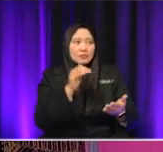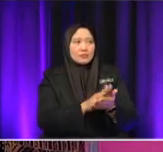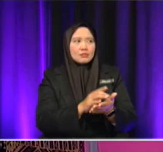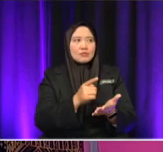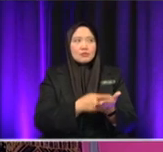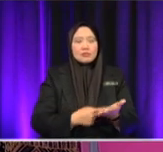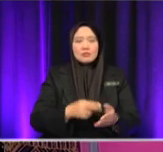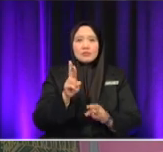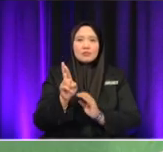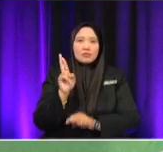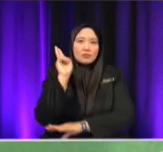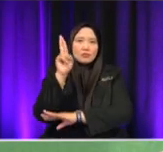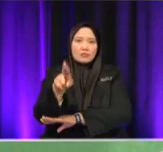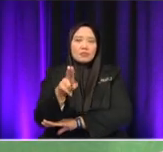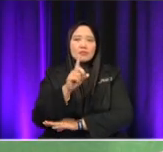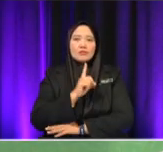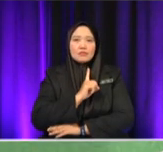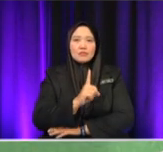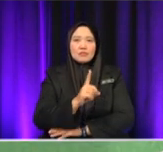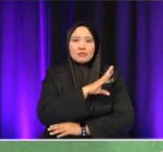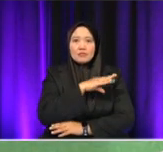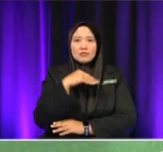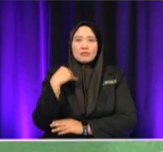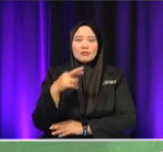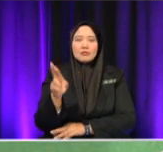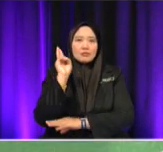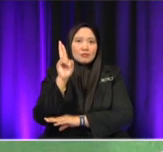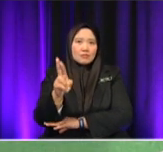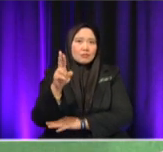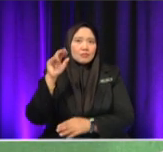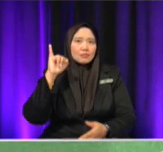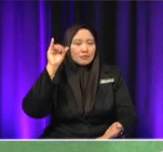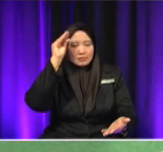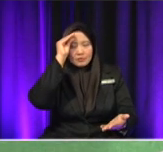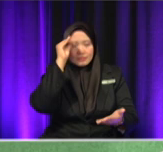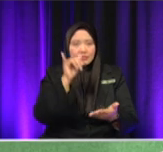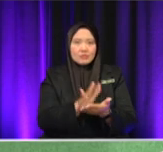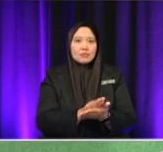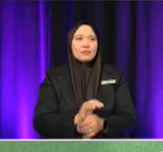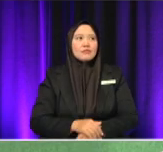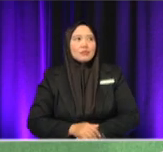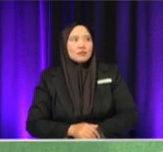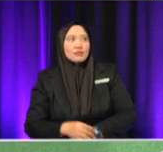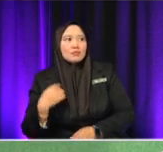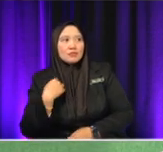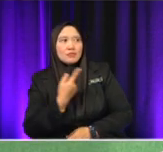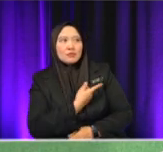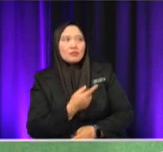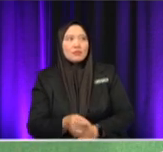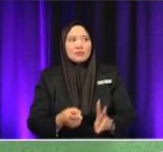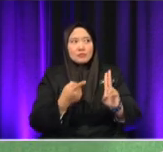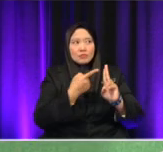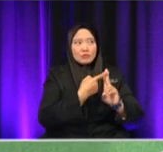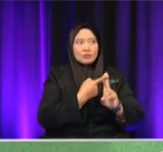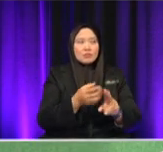kita dapat ancaman kita membentuk aqidah keluarga kita bersihkan bentuk berdasarkan akidah Ahlussunnah Wal